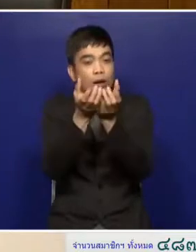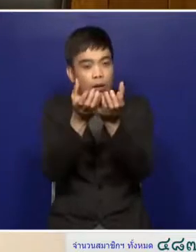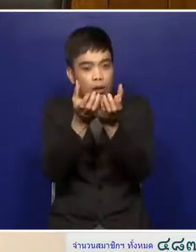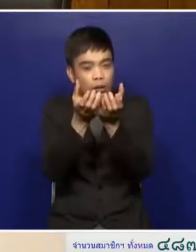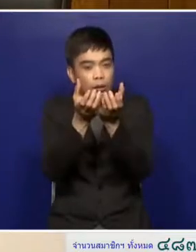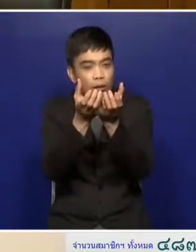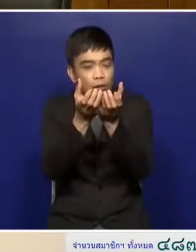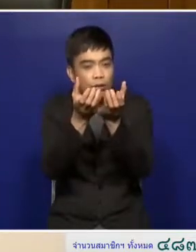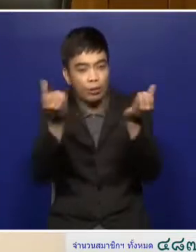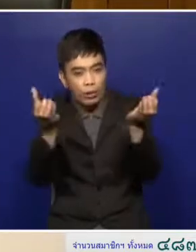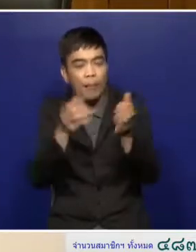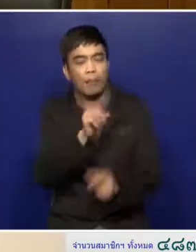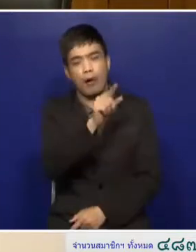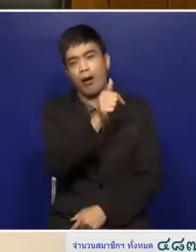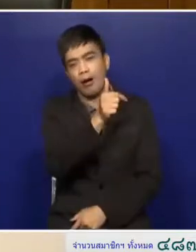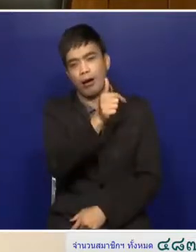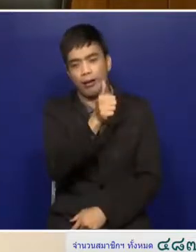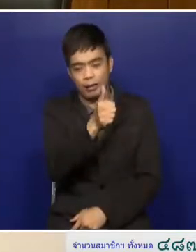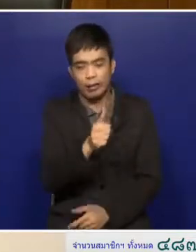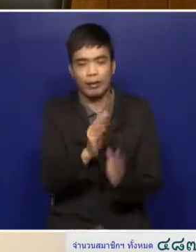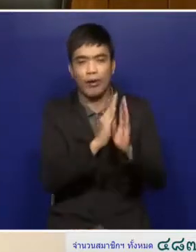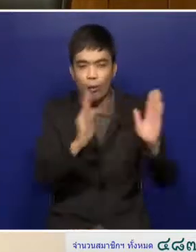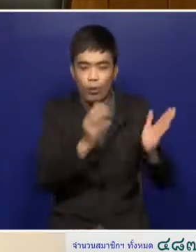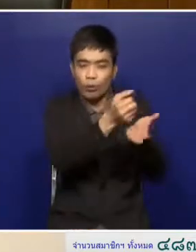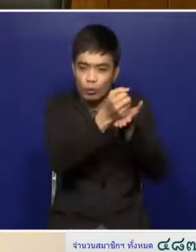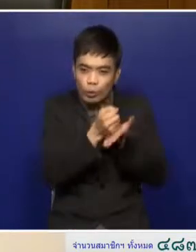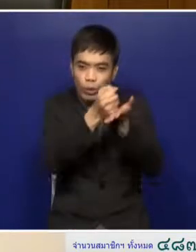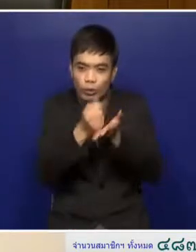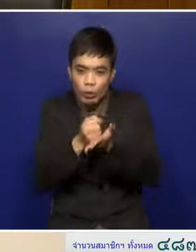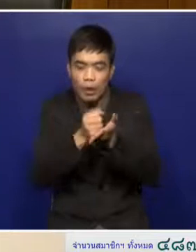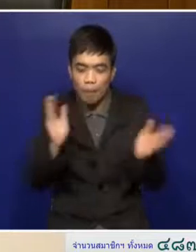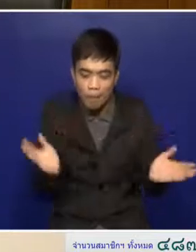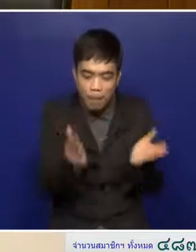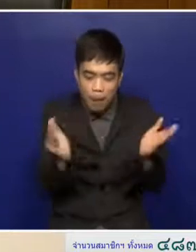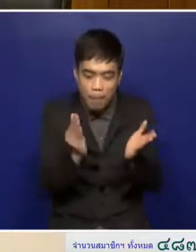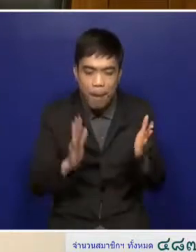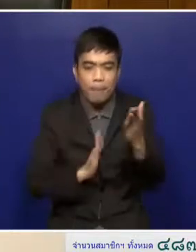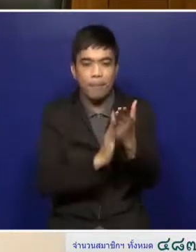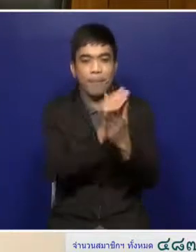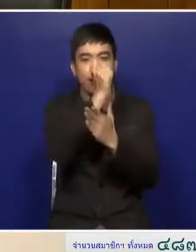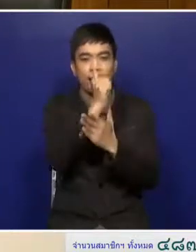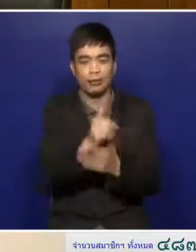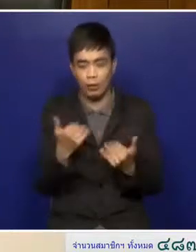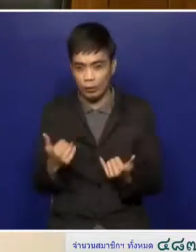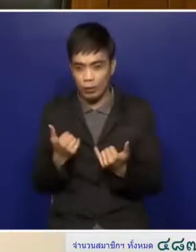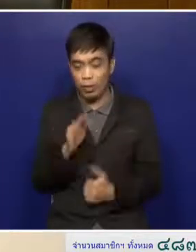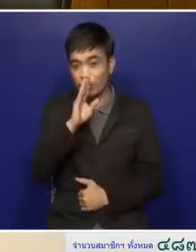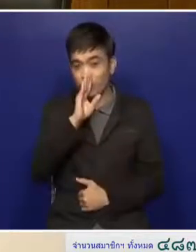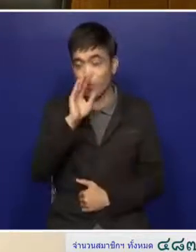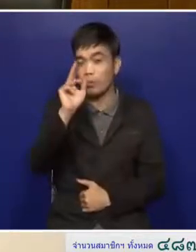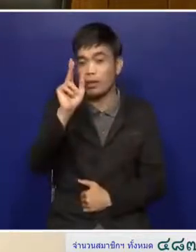ความร่วมมือและผมก็เชื่อว่าเมื่อเรามีพ.ร.บ.พืชกระท่อมเป็นกฎหมายเฉพา